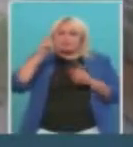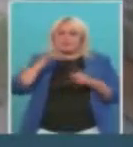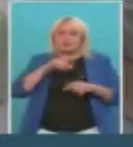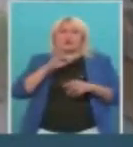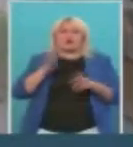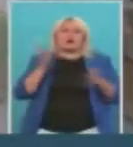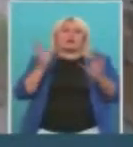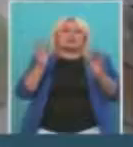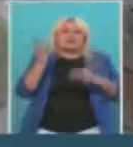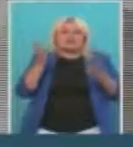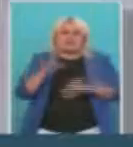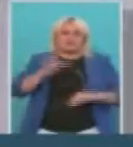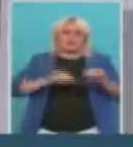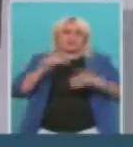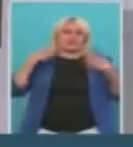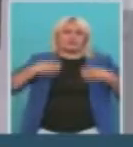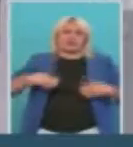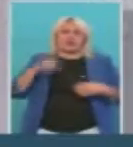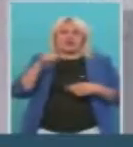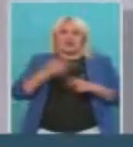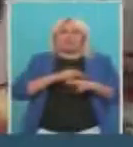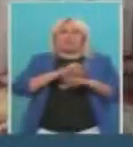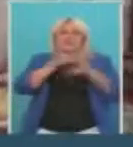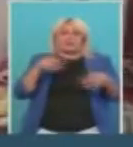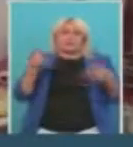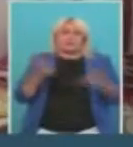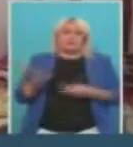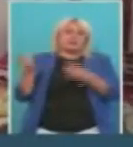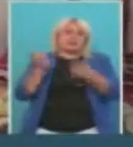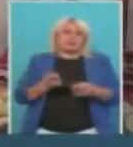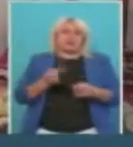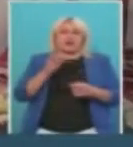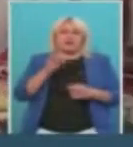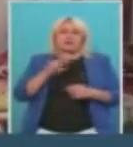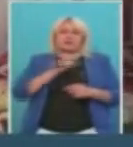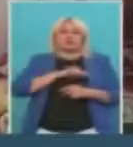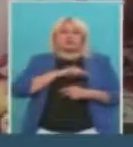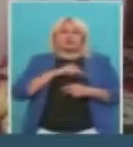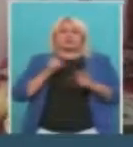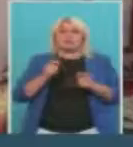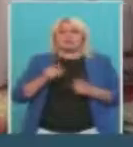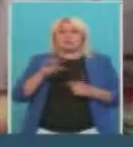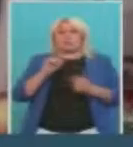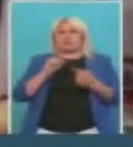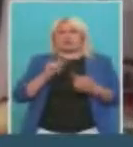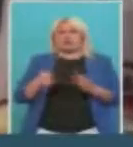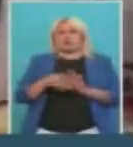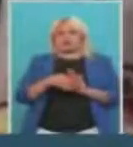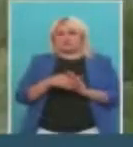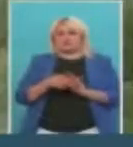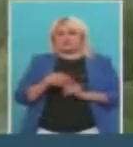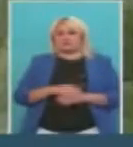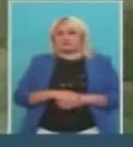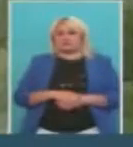только сложить все принадлежности в рюкзак. Его-то вместе со всем необходимым и принесли в рамках акции сотрудники департамента по противодействию